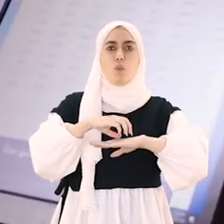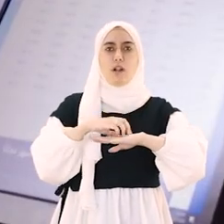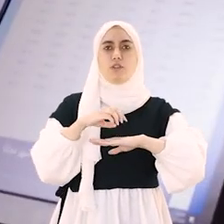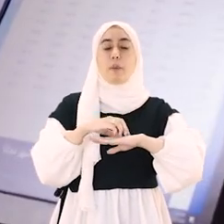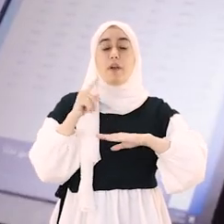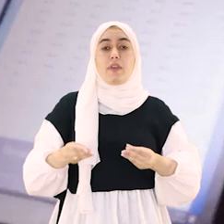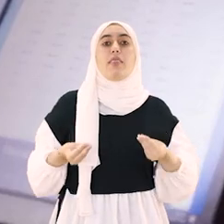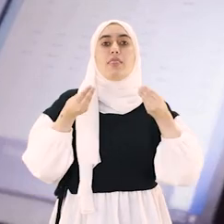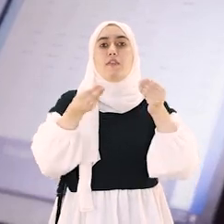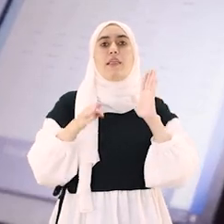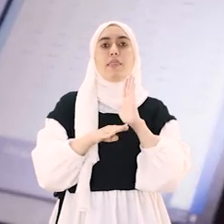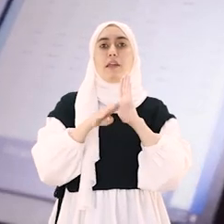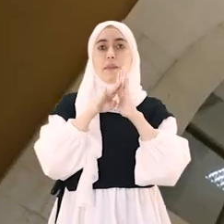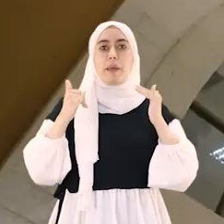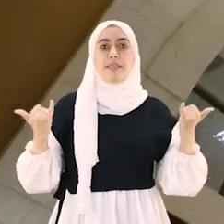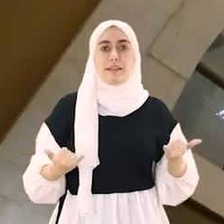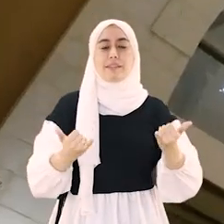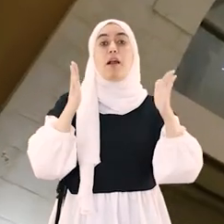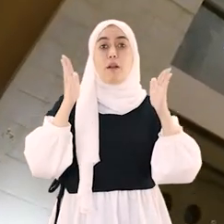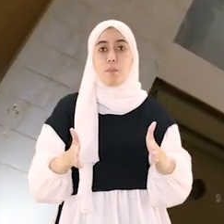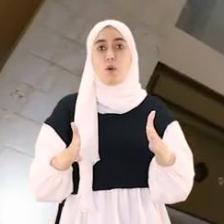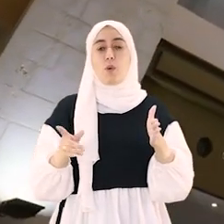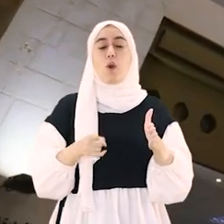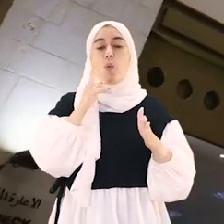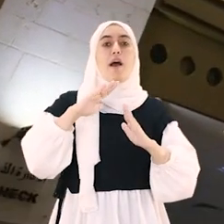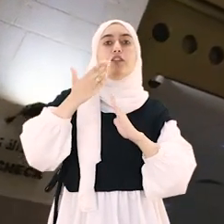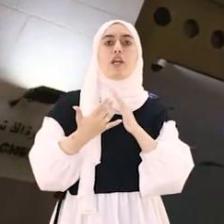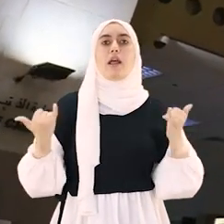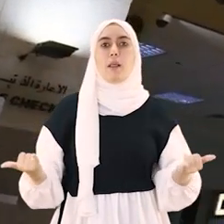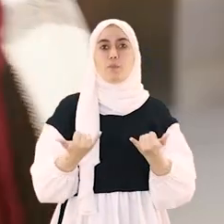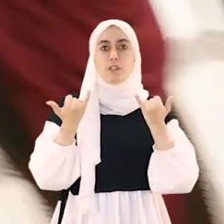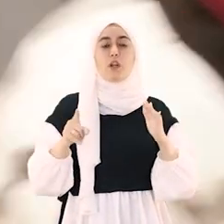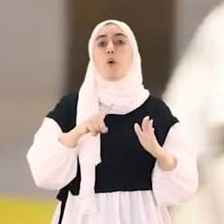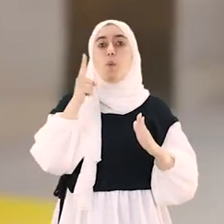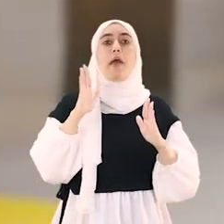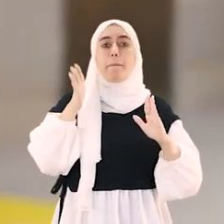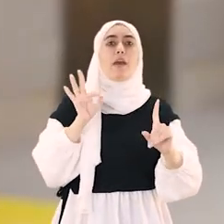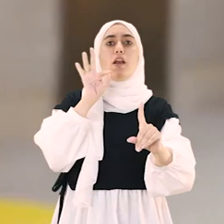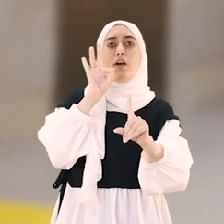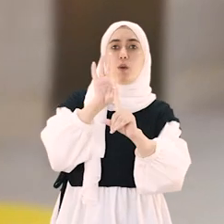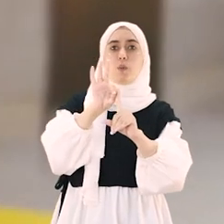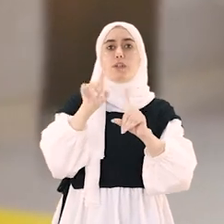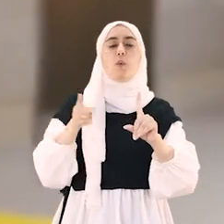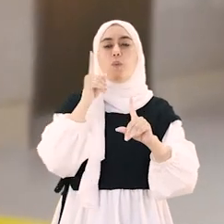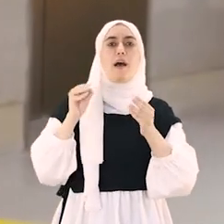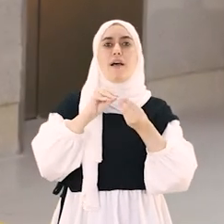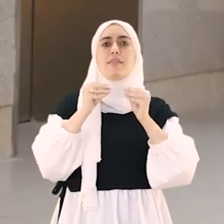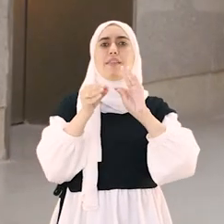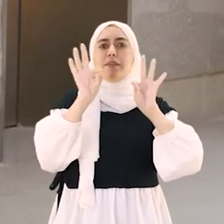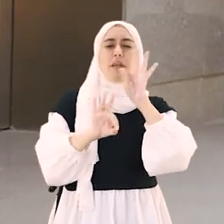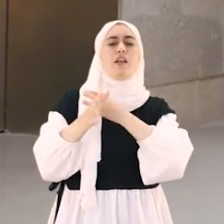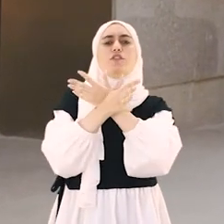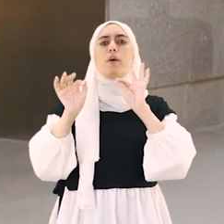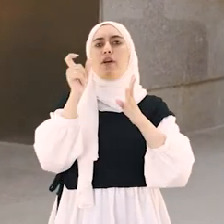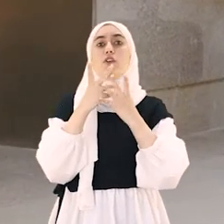من خلال توفير الترتيبات التيسيريه المعقوله والاشكال الميسره وامكانيه الوصول والتصميم